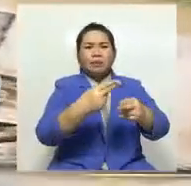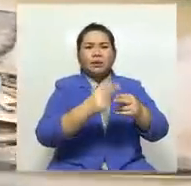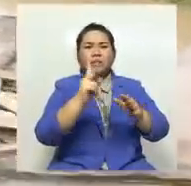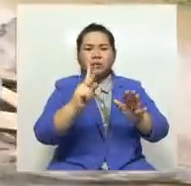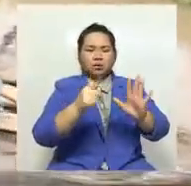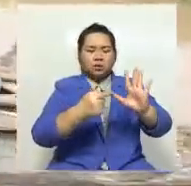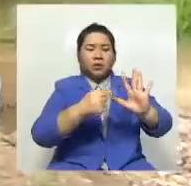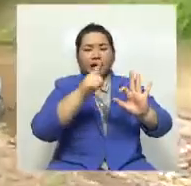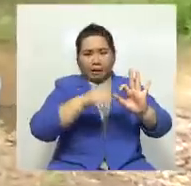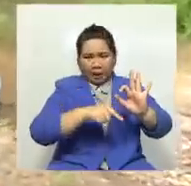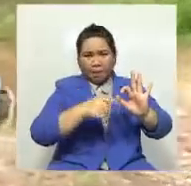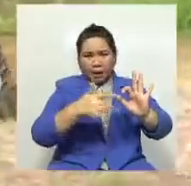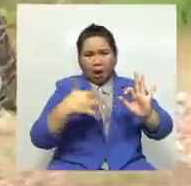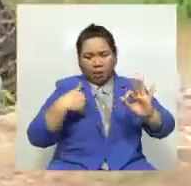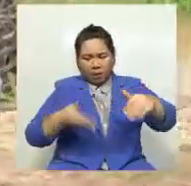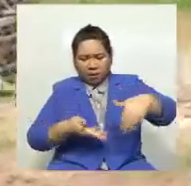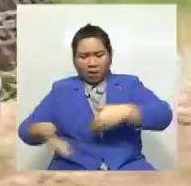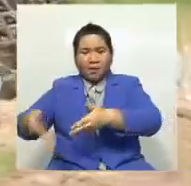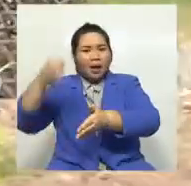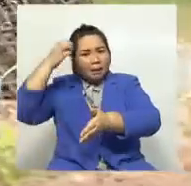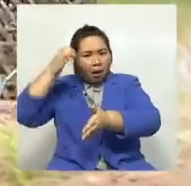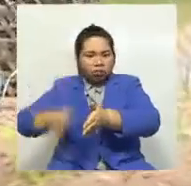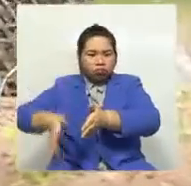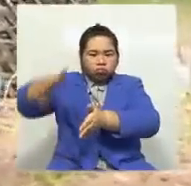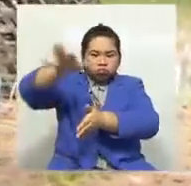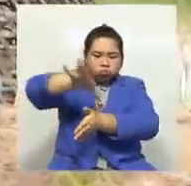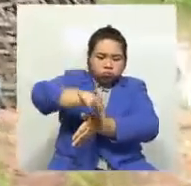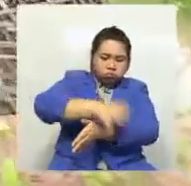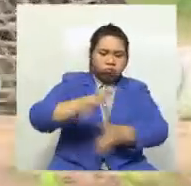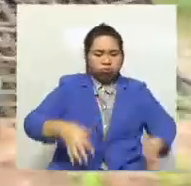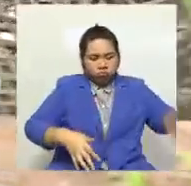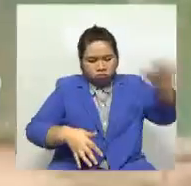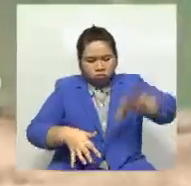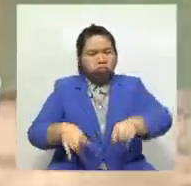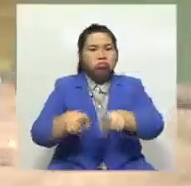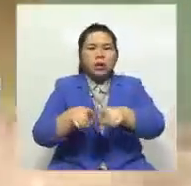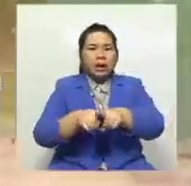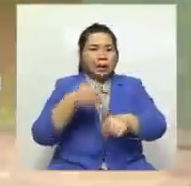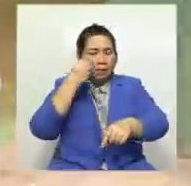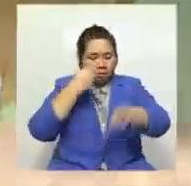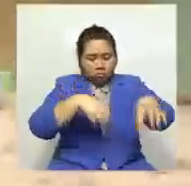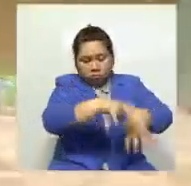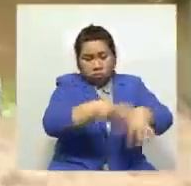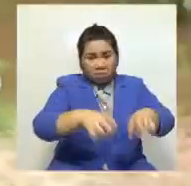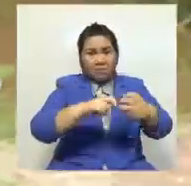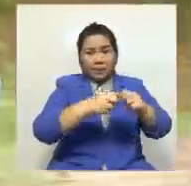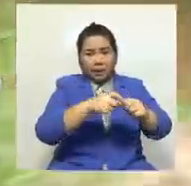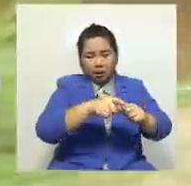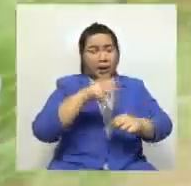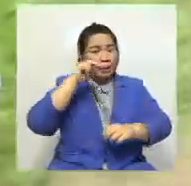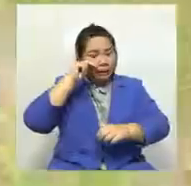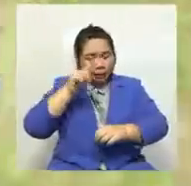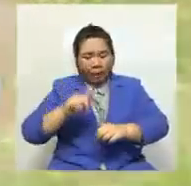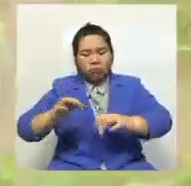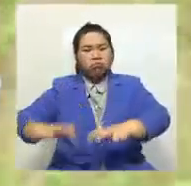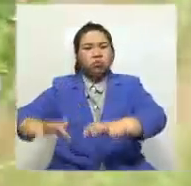อบกับแม่น้ำโขงหนุนนะคะนอกจากบ้านเรือนที่ได้รับความเสียหายแล้วยังทำให้ท่วมพื้นที่ของการเกษตรเสียหายแล้วก็บ่อปลาของชาว